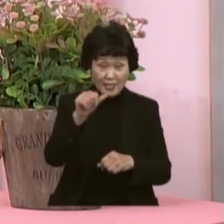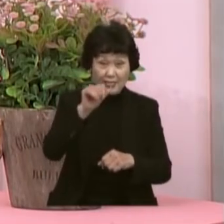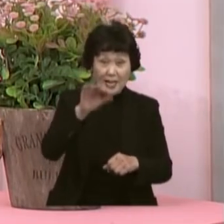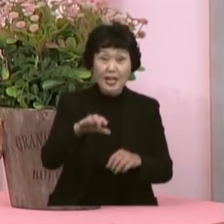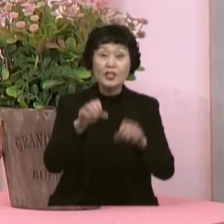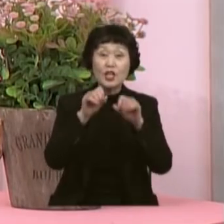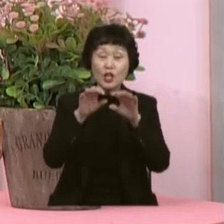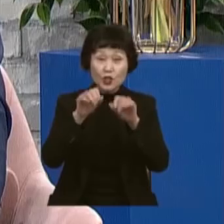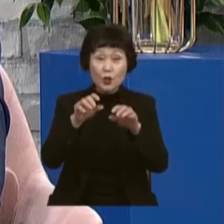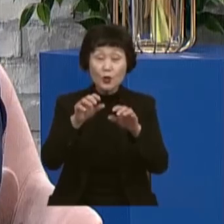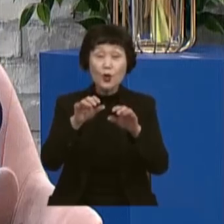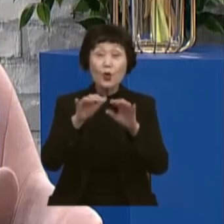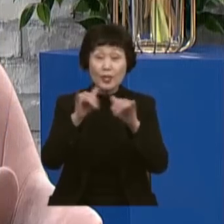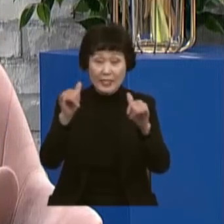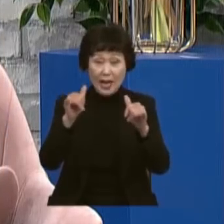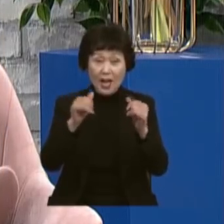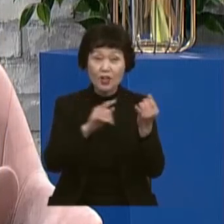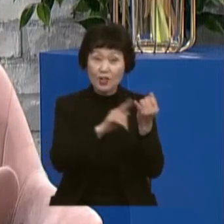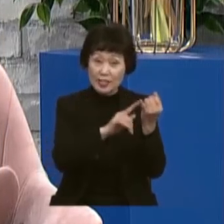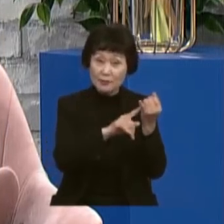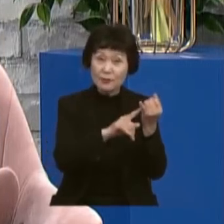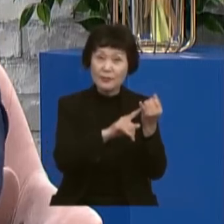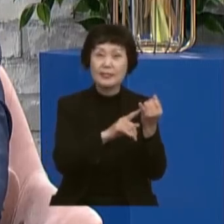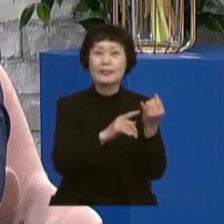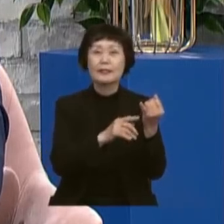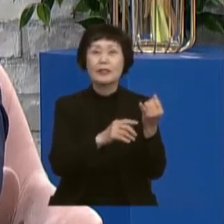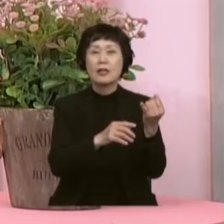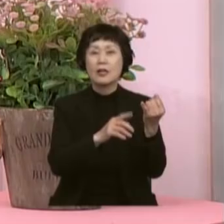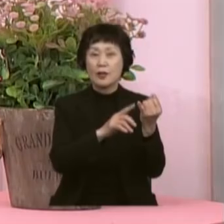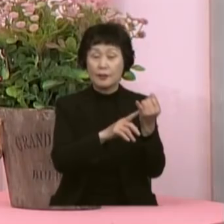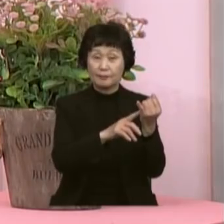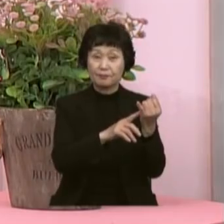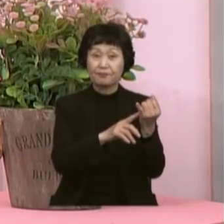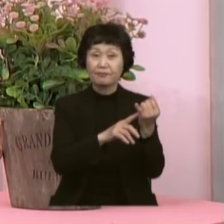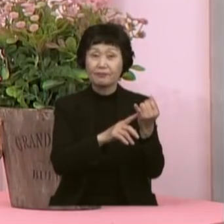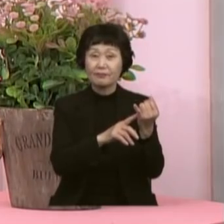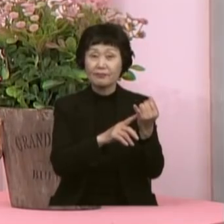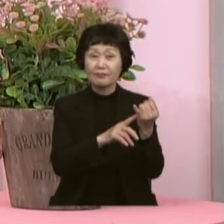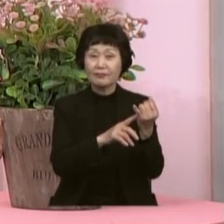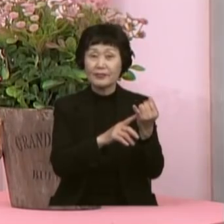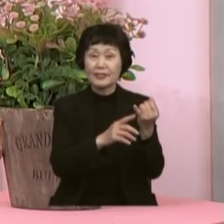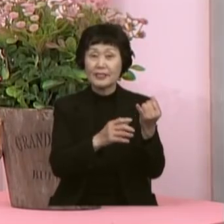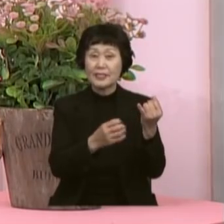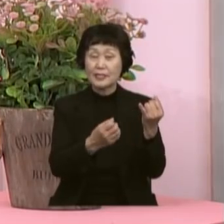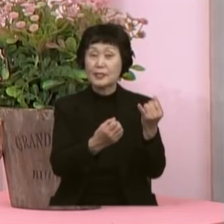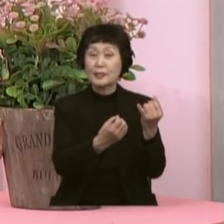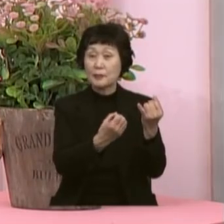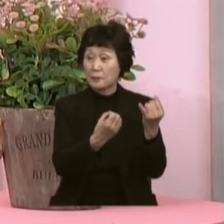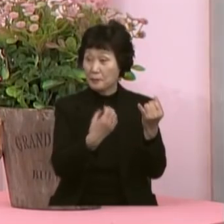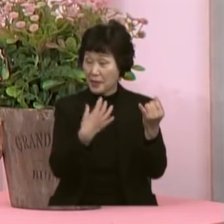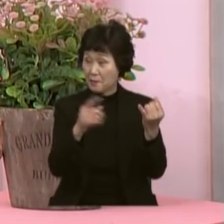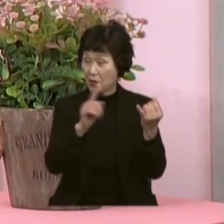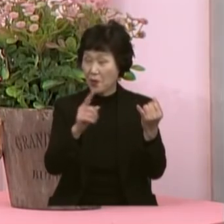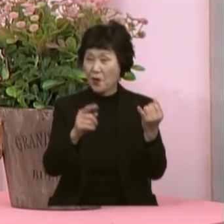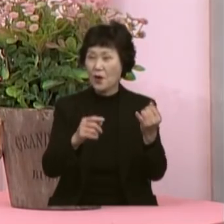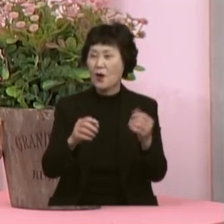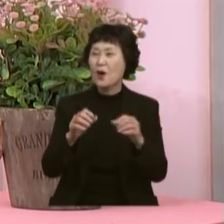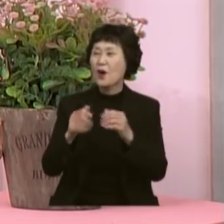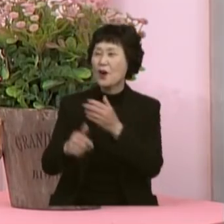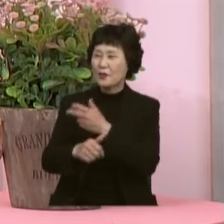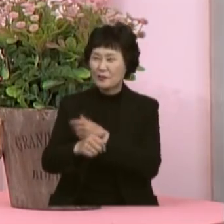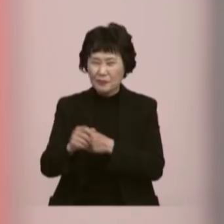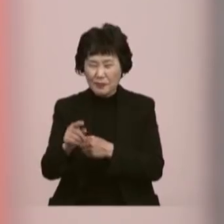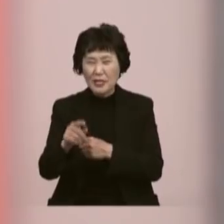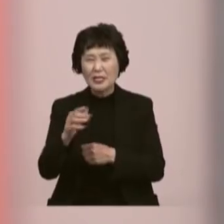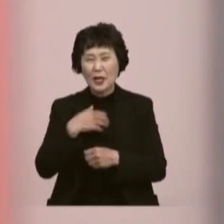조은하 자매가 이제 나온다. 집사님. 저도 이 선교지에 이 어린 나이에 와서 뒤돌아보면서